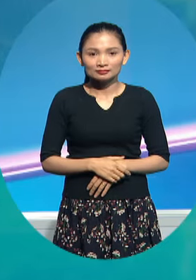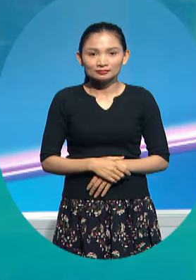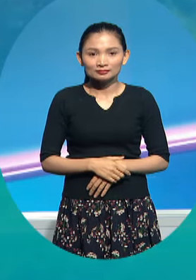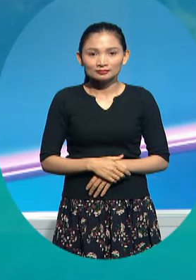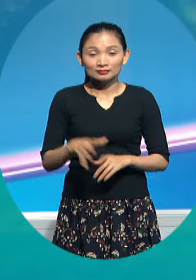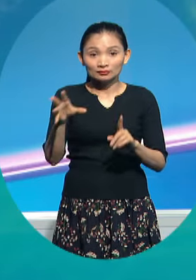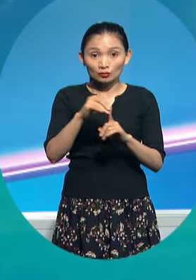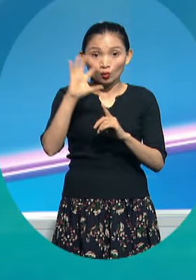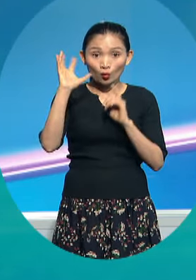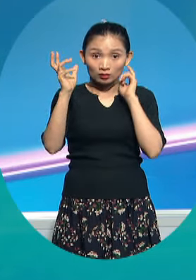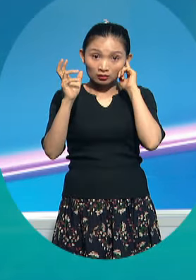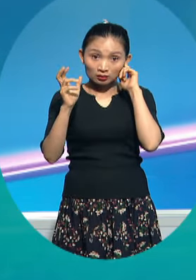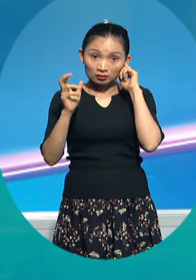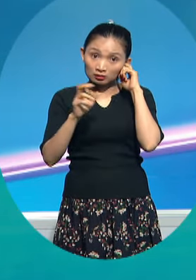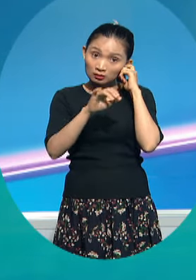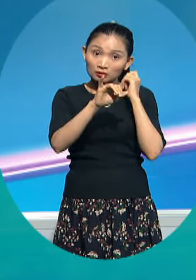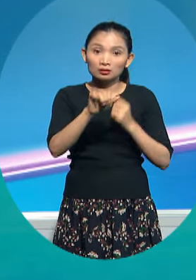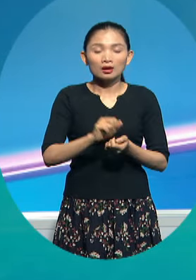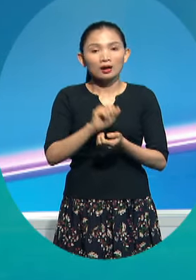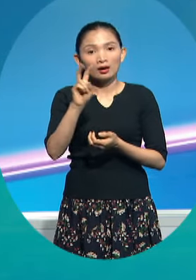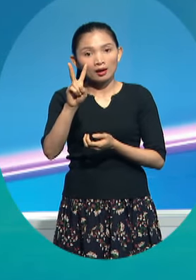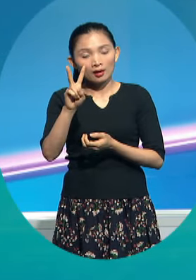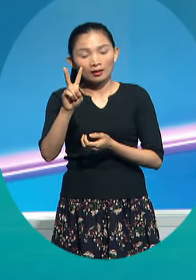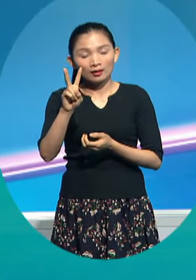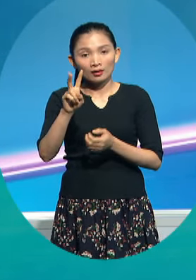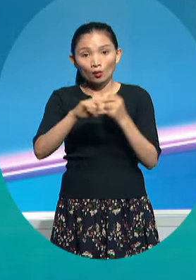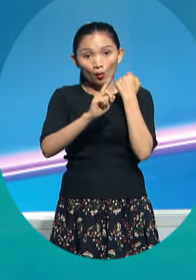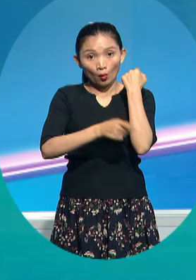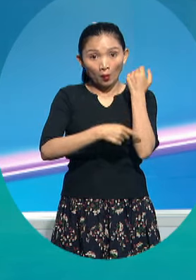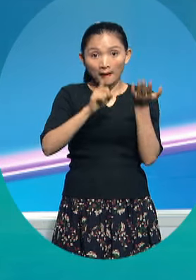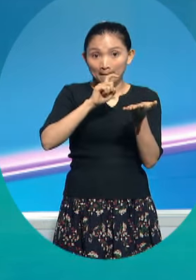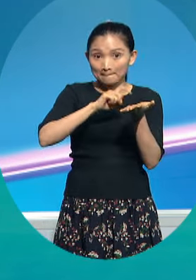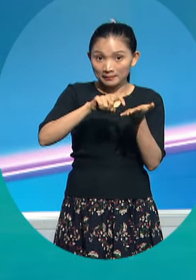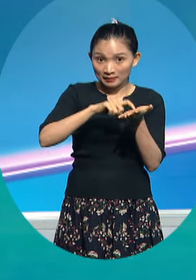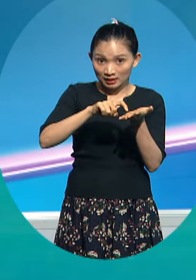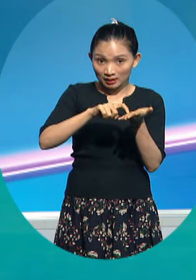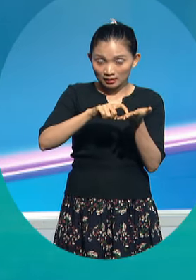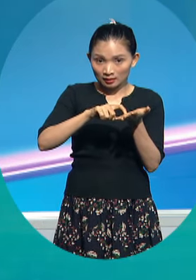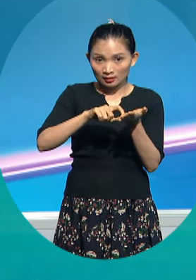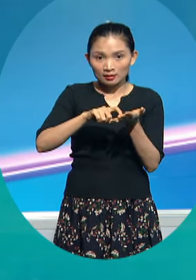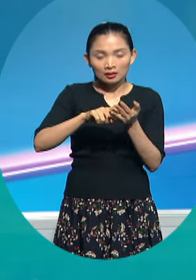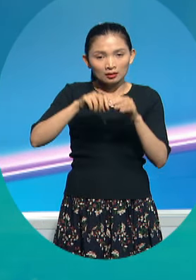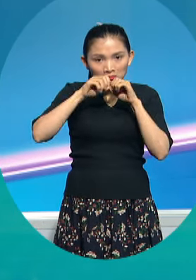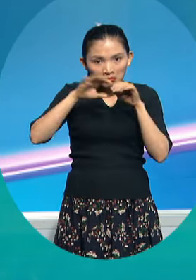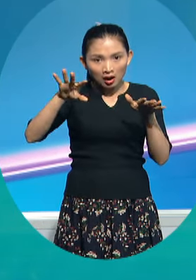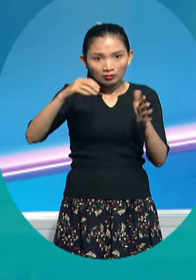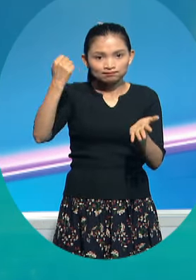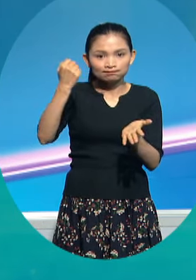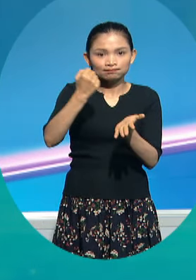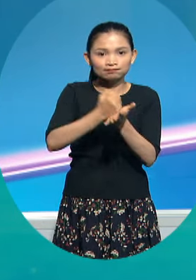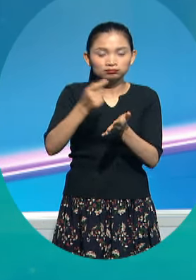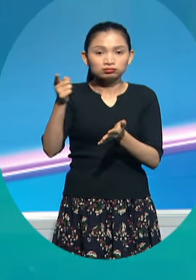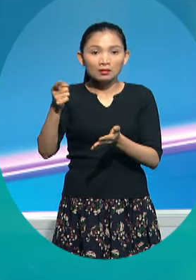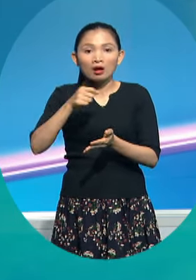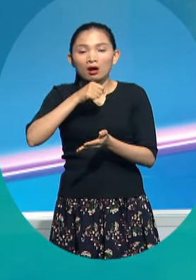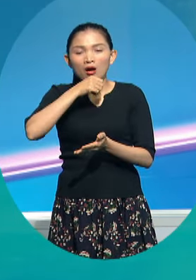tên thế giới ngày 6 tháng 2 Tòa phúc thẩm Liên ban Mỹ ở thủ đô Washington của Mỹ vừa ra phán quyết rằng cụ tổng thống Donald trump không